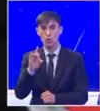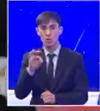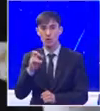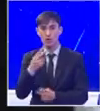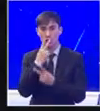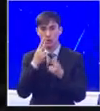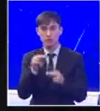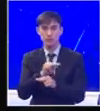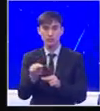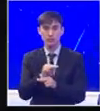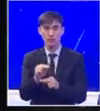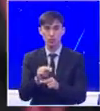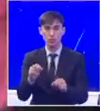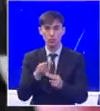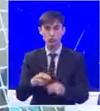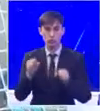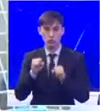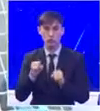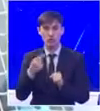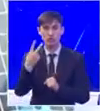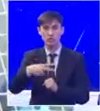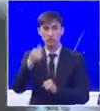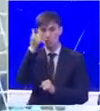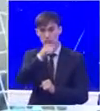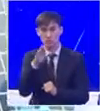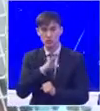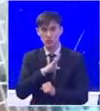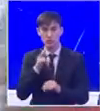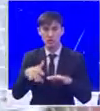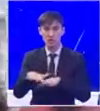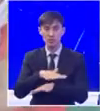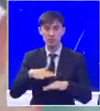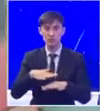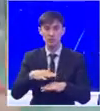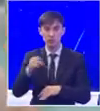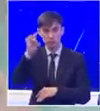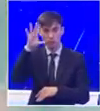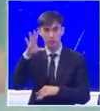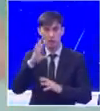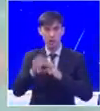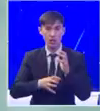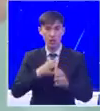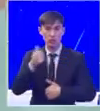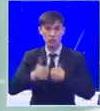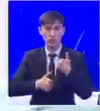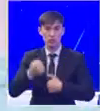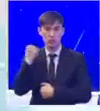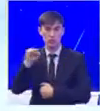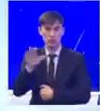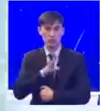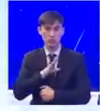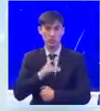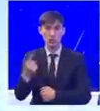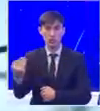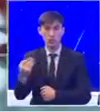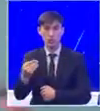бой түзейді. Осы спорт түрімен айналысқанына 20 жыл болған. Еліміздің бірнеше мәрте чемпионы халықаралық турнирлердің жеңімпазы атанды. Жуырда